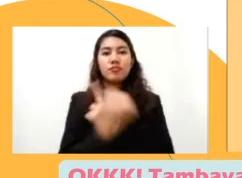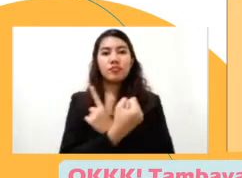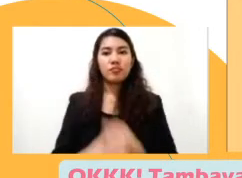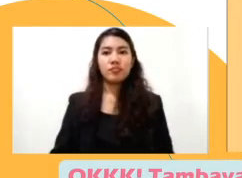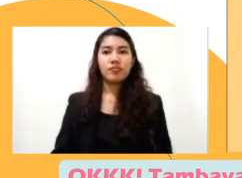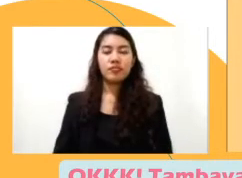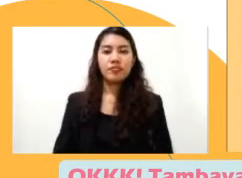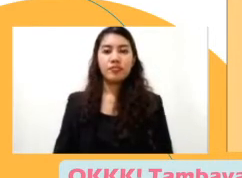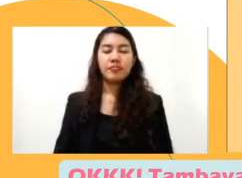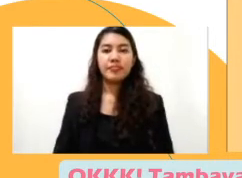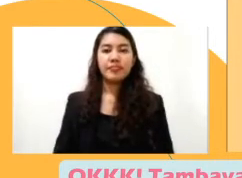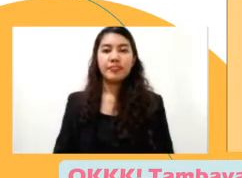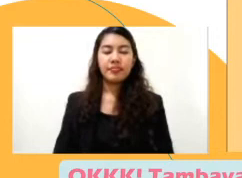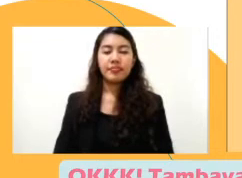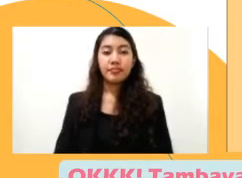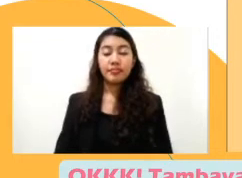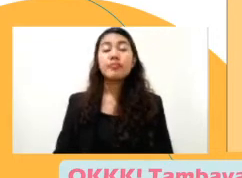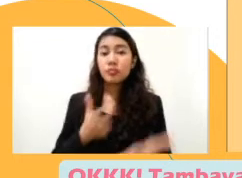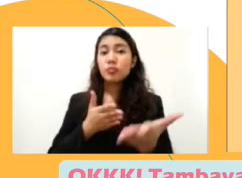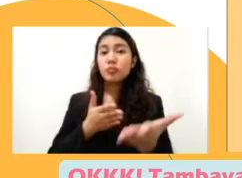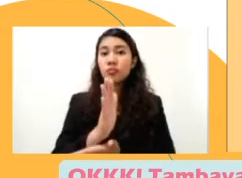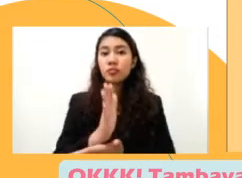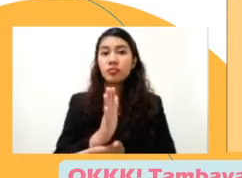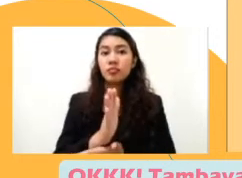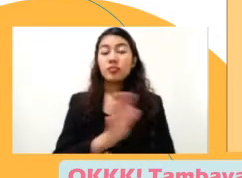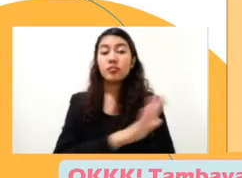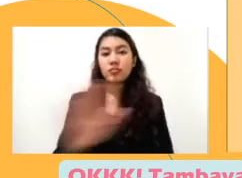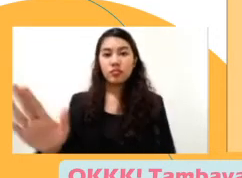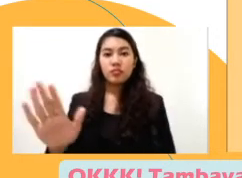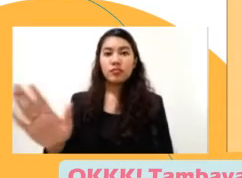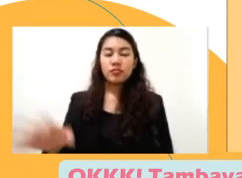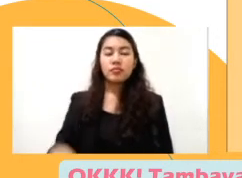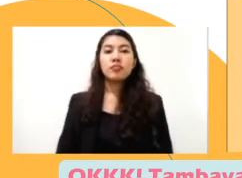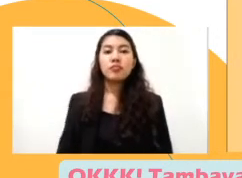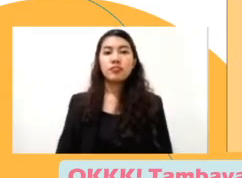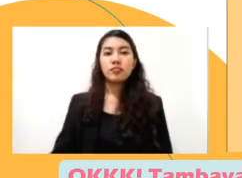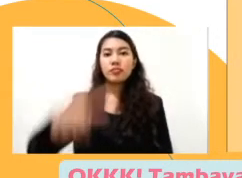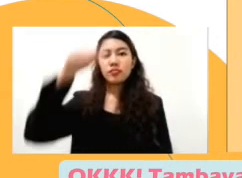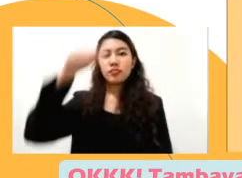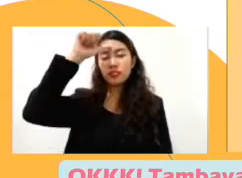Again, karapatan po natin iyan, ha? Huwag kakalimutan. Pangalawa,